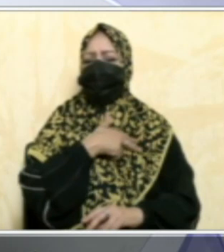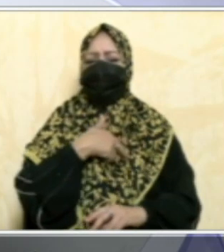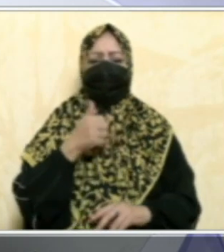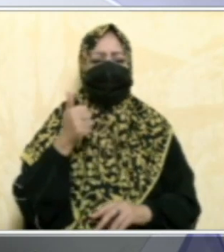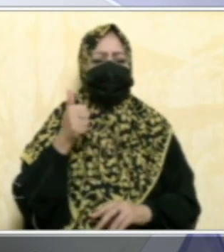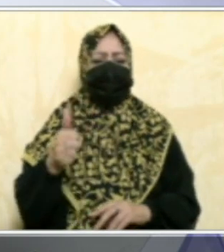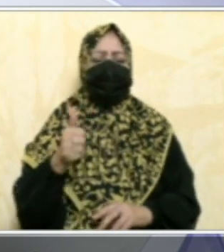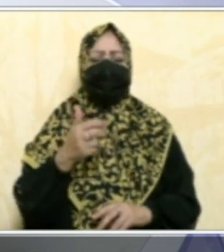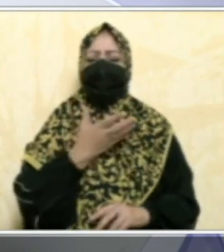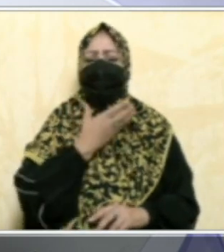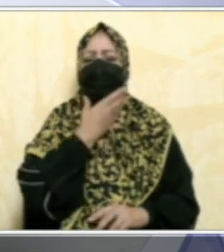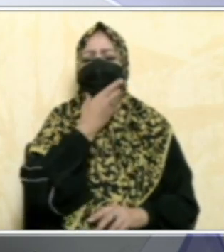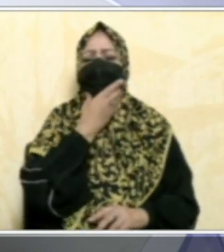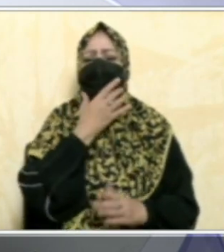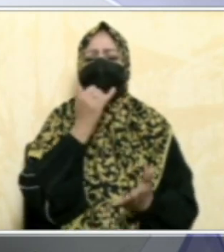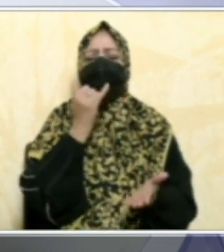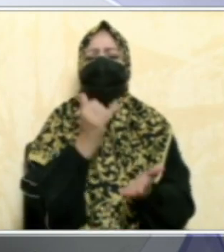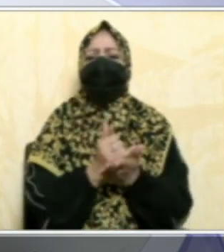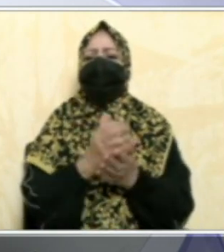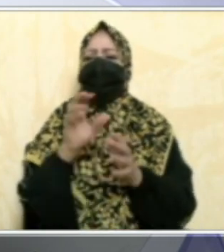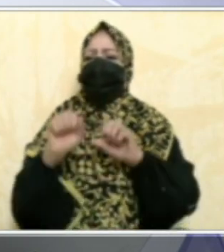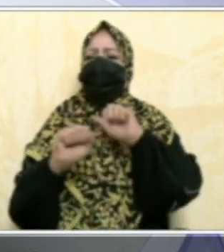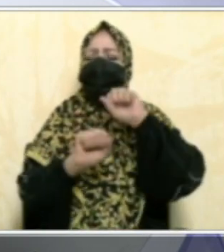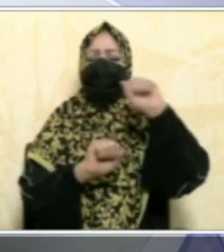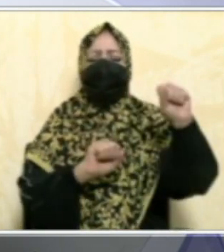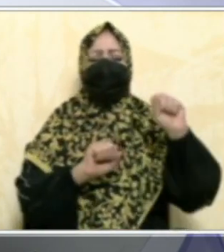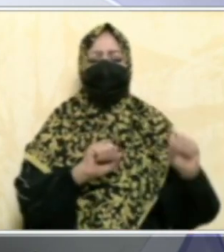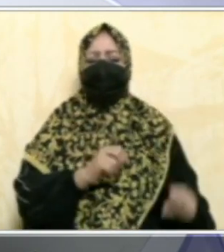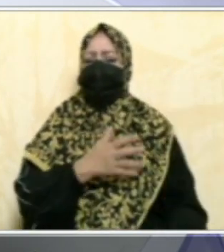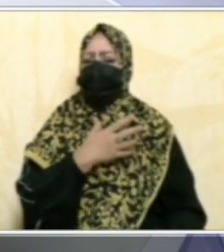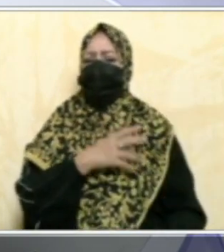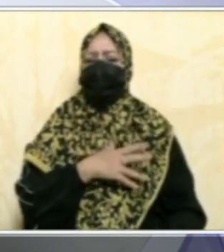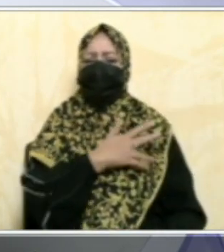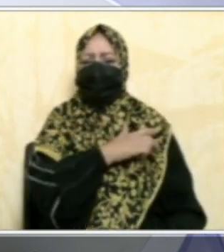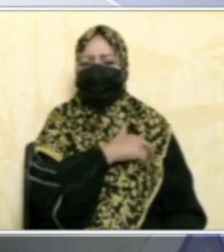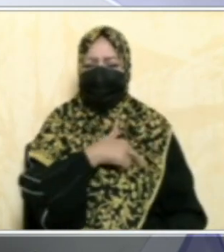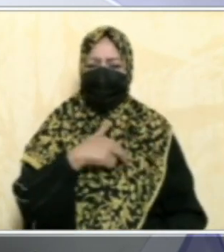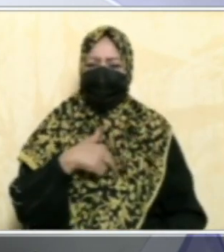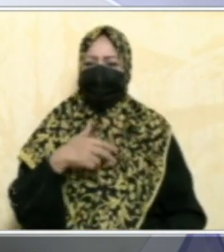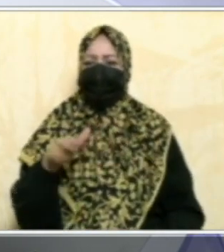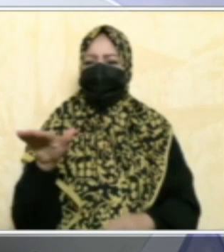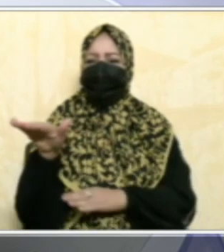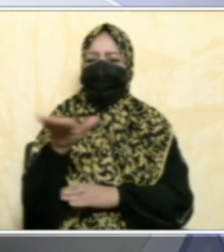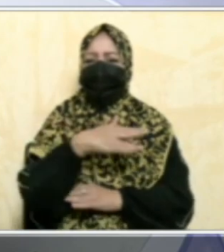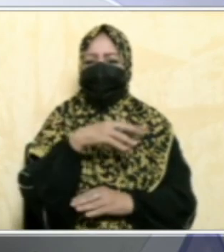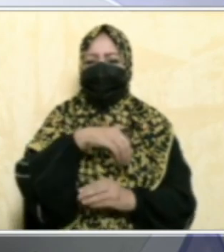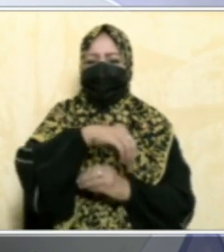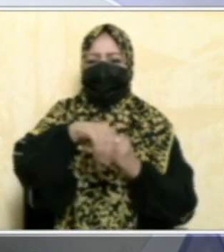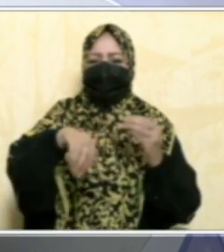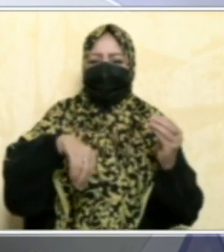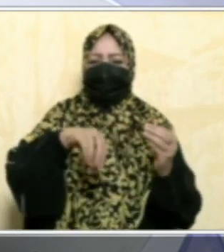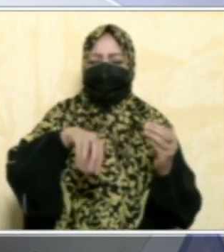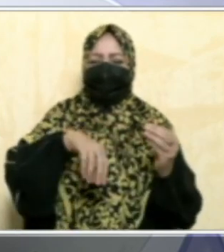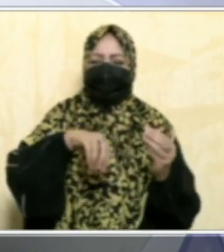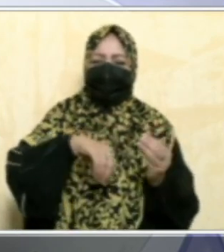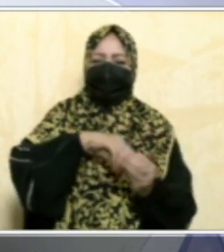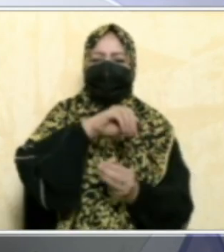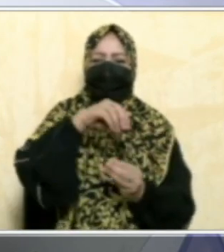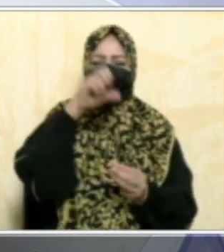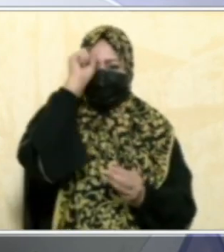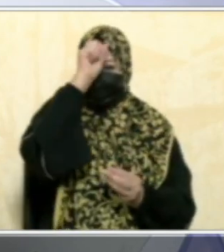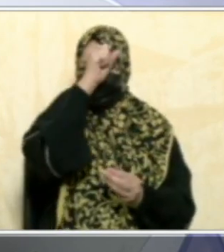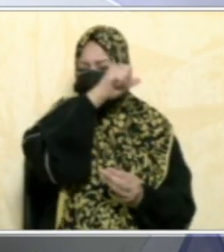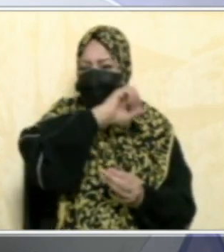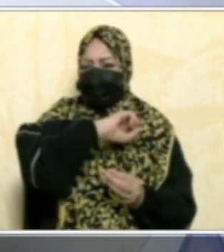مصلحتها، يعني اللي فيه المصلحة للأمة له أن يتصرف. وهذا موضع قد تختلف فيه الأنظار، في بعض الناس